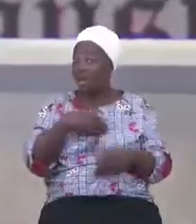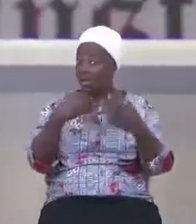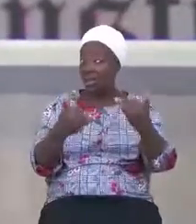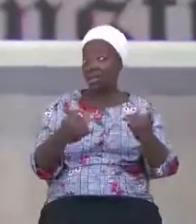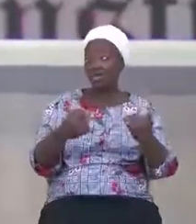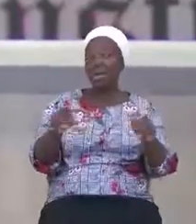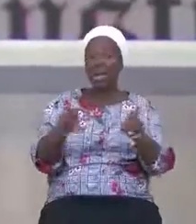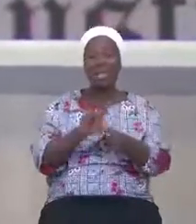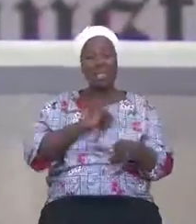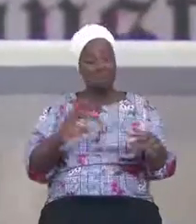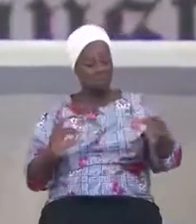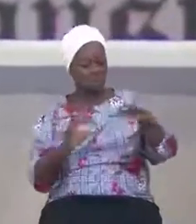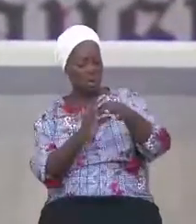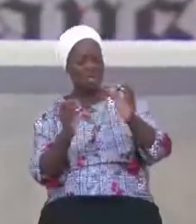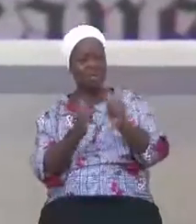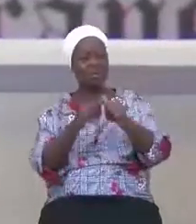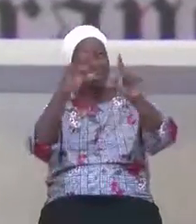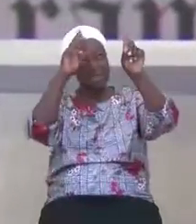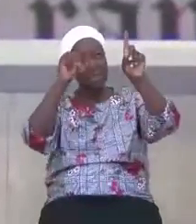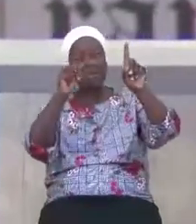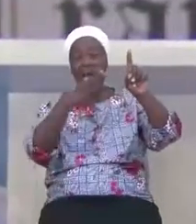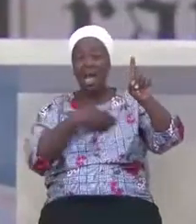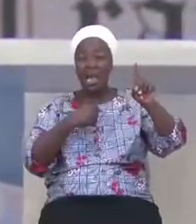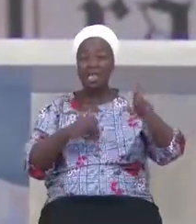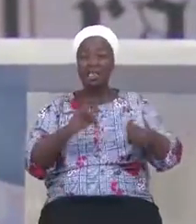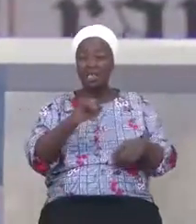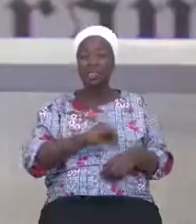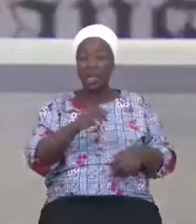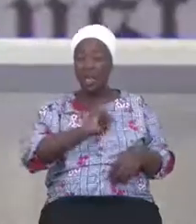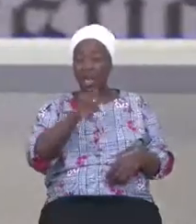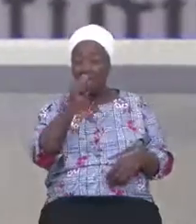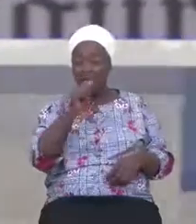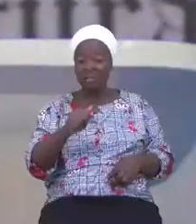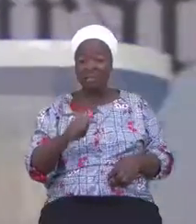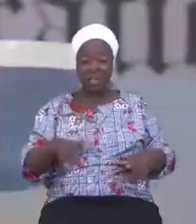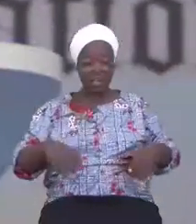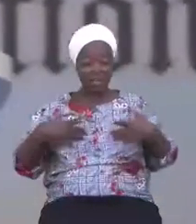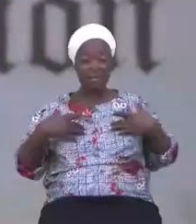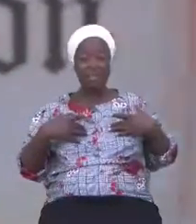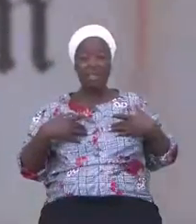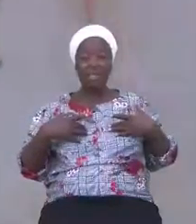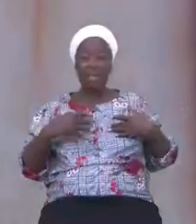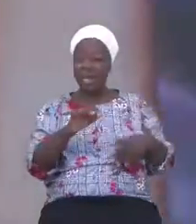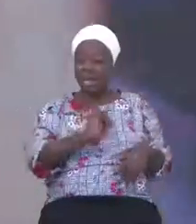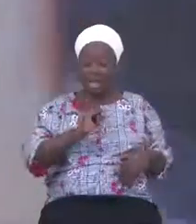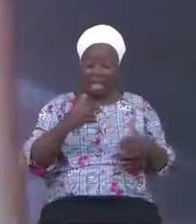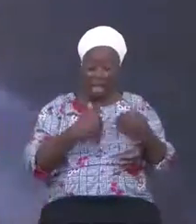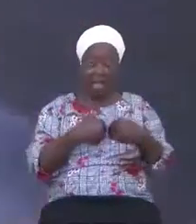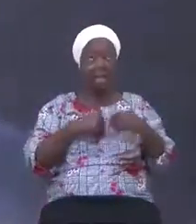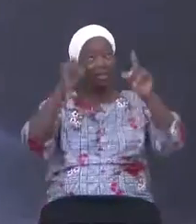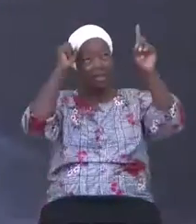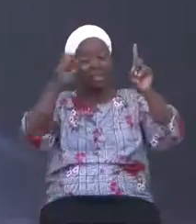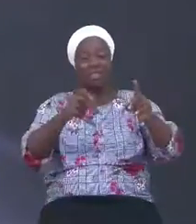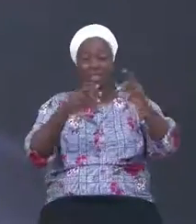maintenant, comme je me connecte à lui et je crois en lui, j'ai son salut. Il